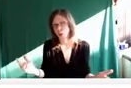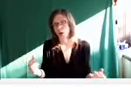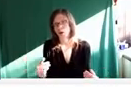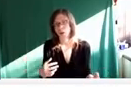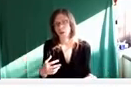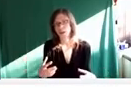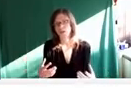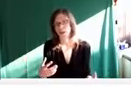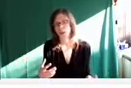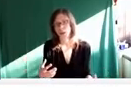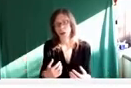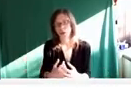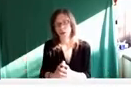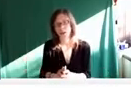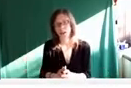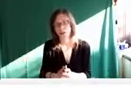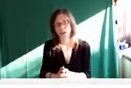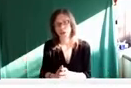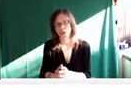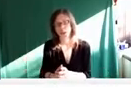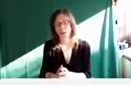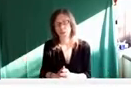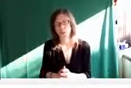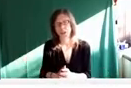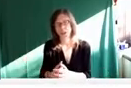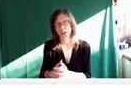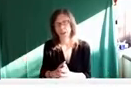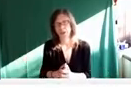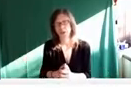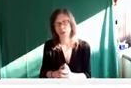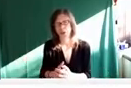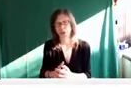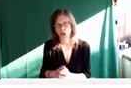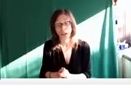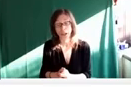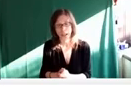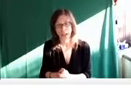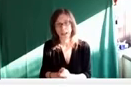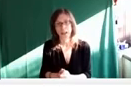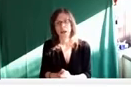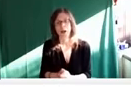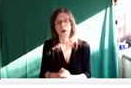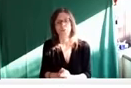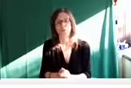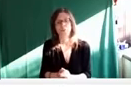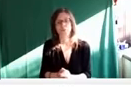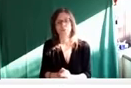réseau qui a été développé par l'Association des bibliothèques de recherche canadiennes.